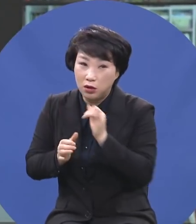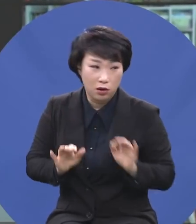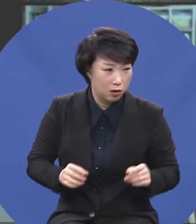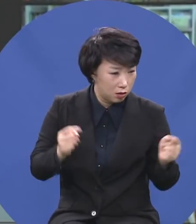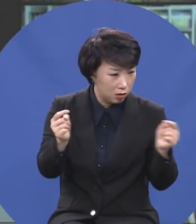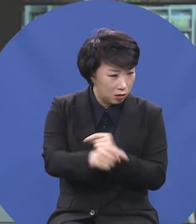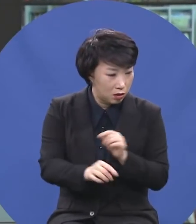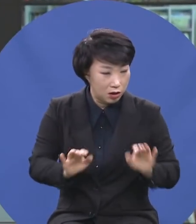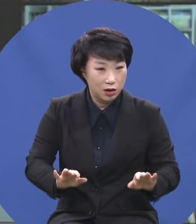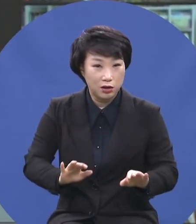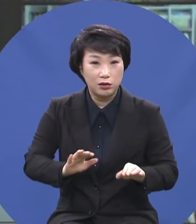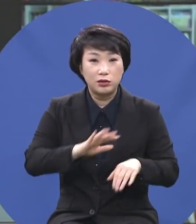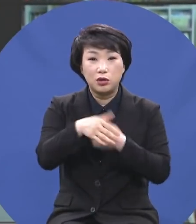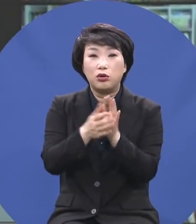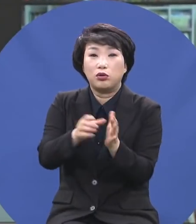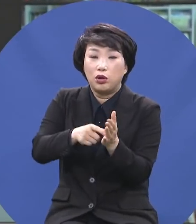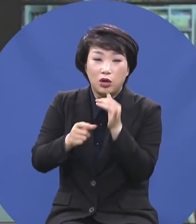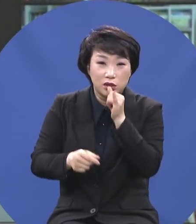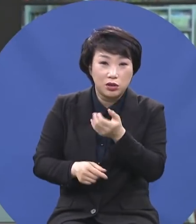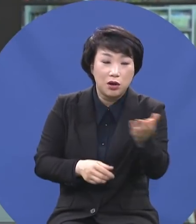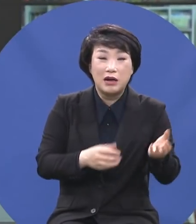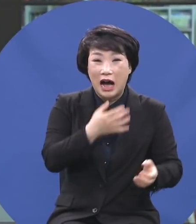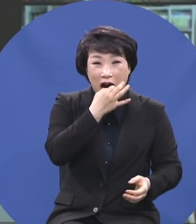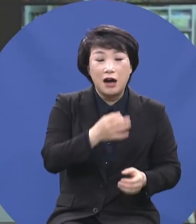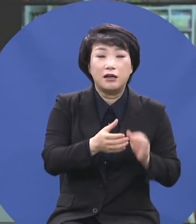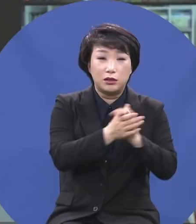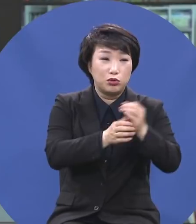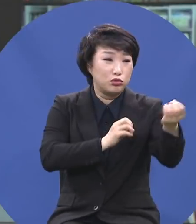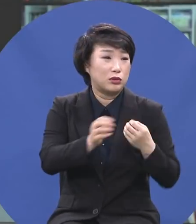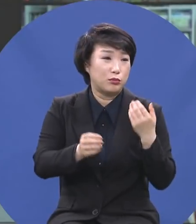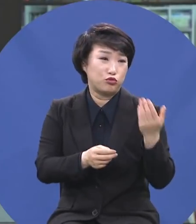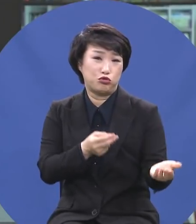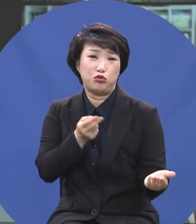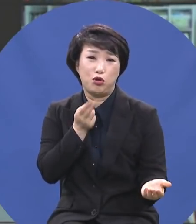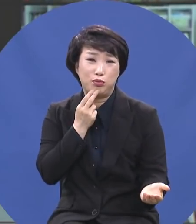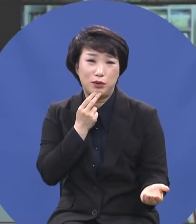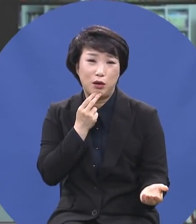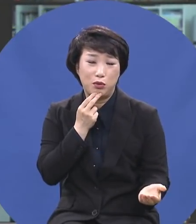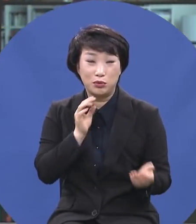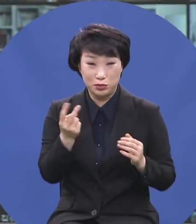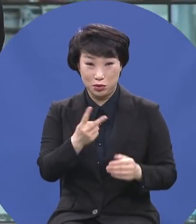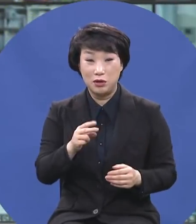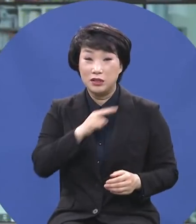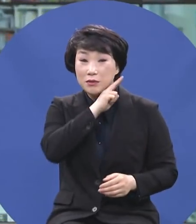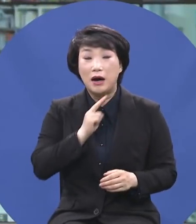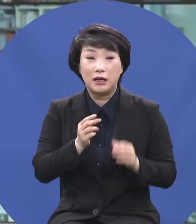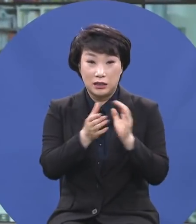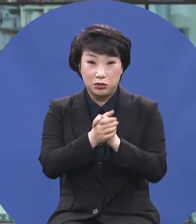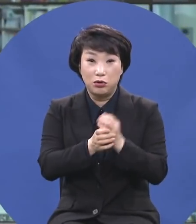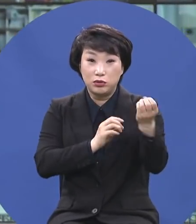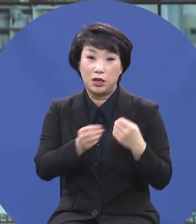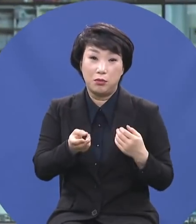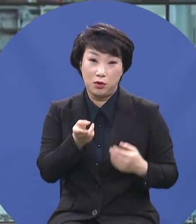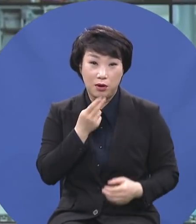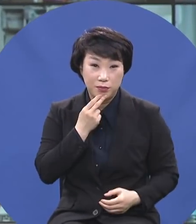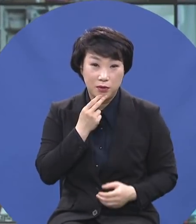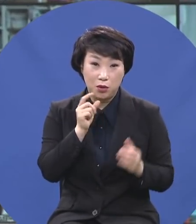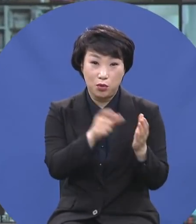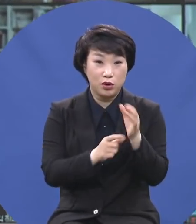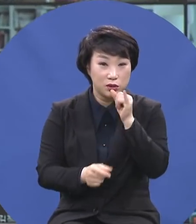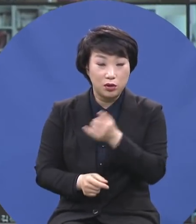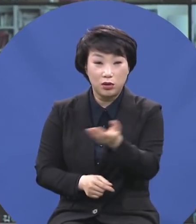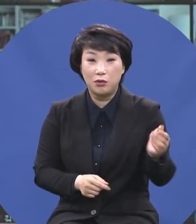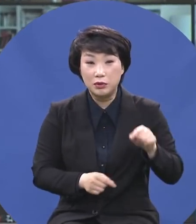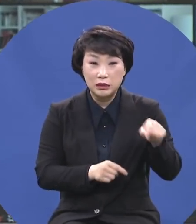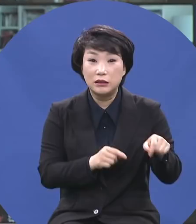성경은 정욕의 기도는 응답이 없다고 말했어. 의심하는 기도도 응답이 없다고 말했어.